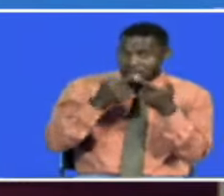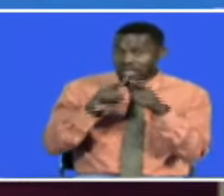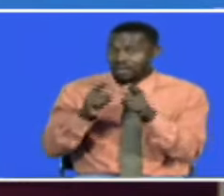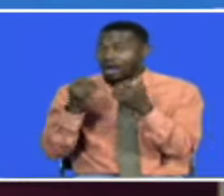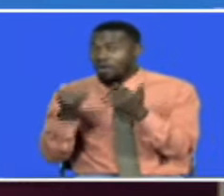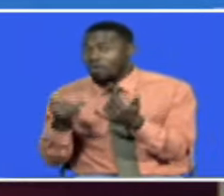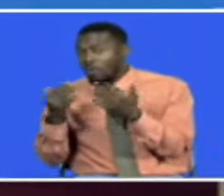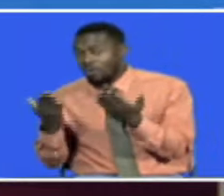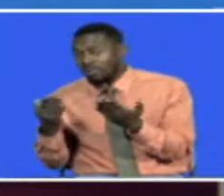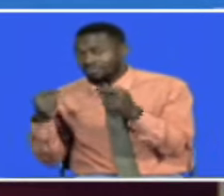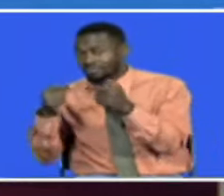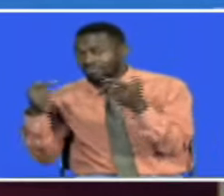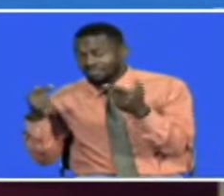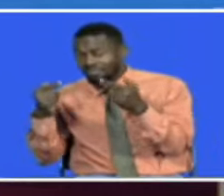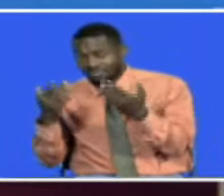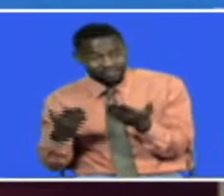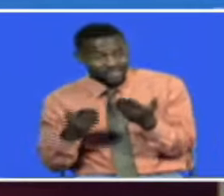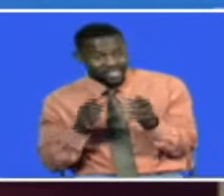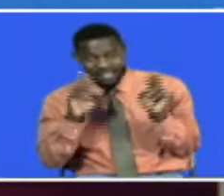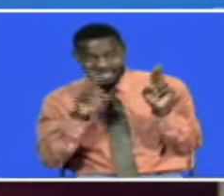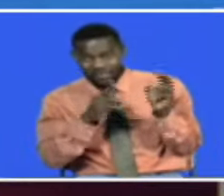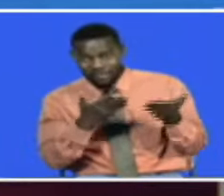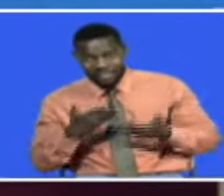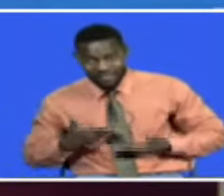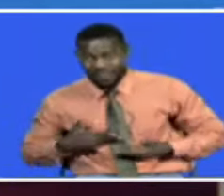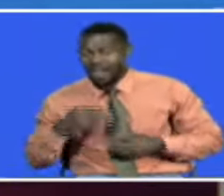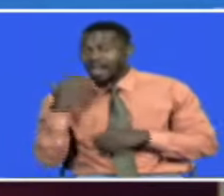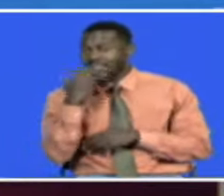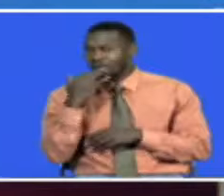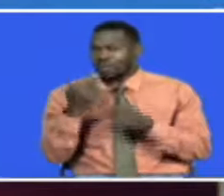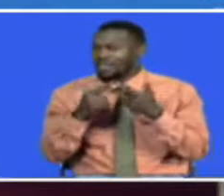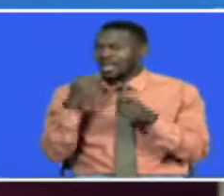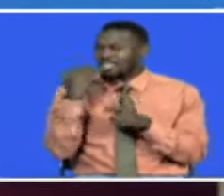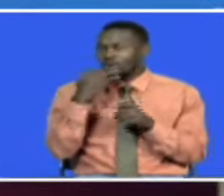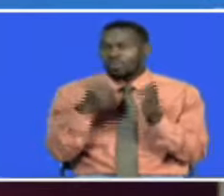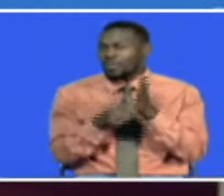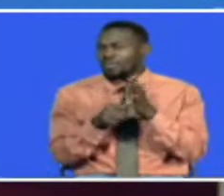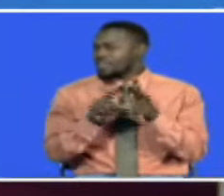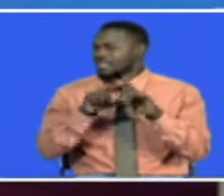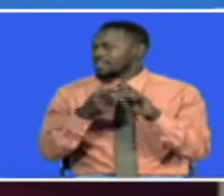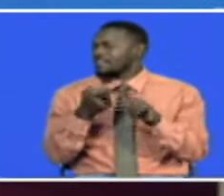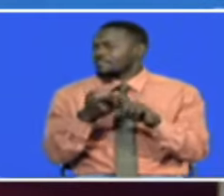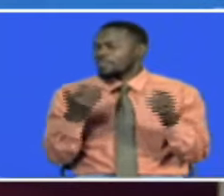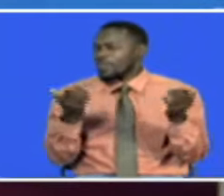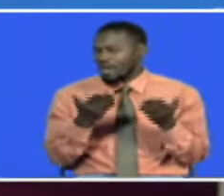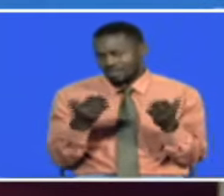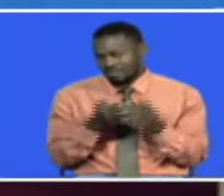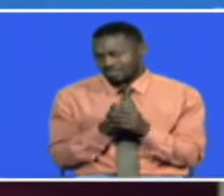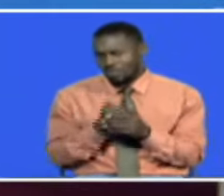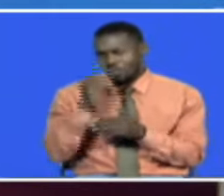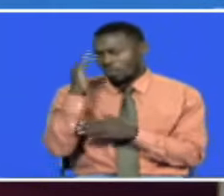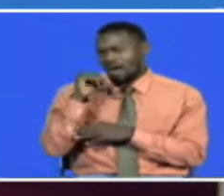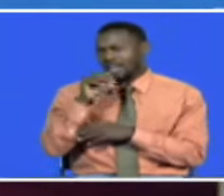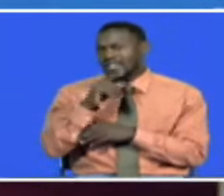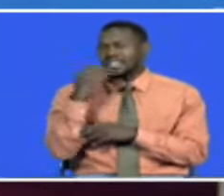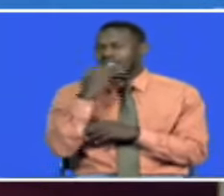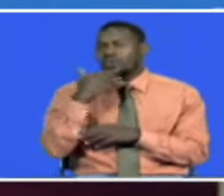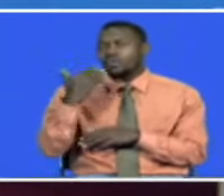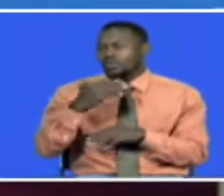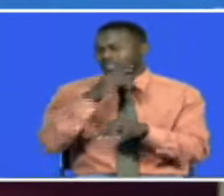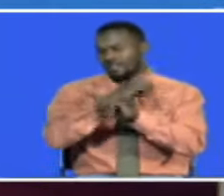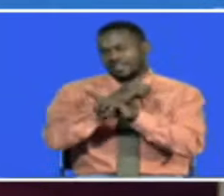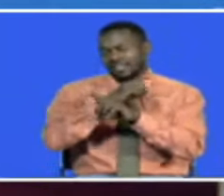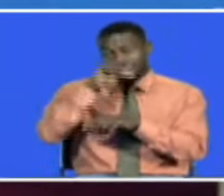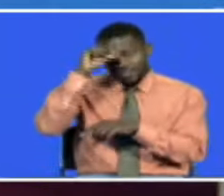hatimaye akang'atuliwa mamlakani. Je, Gachagua alijikwa wapi? Katika kuitetea serikali, alivukia mipaka